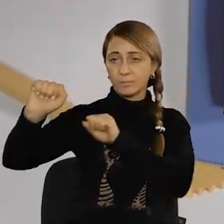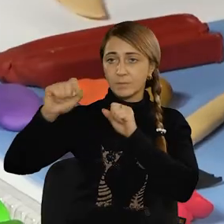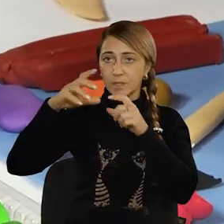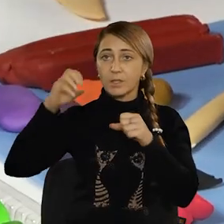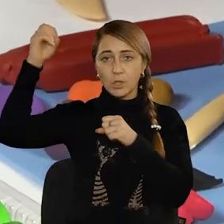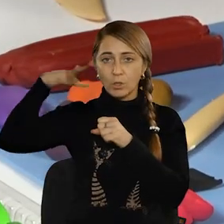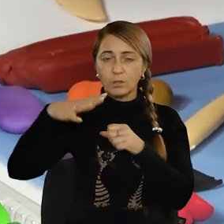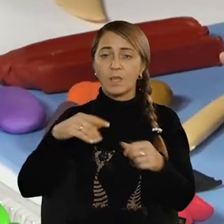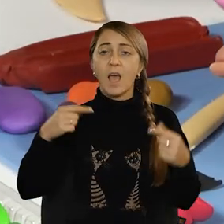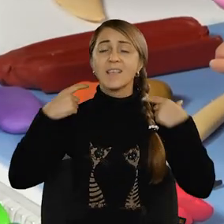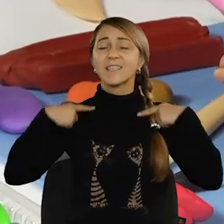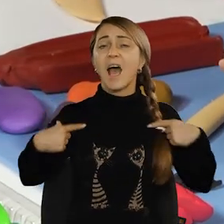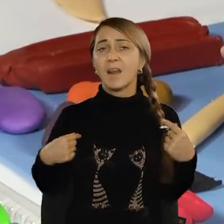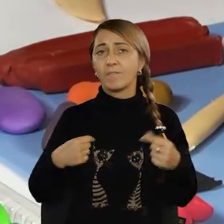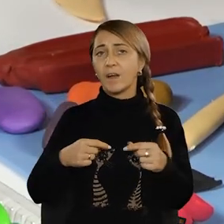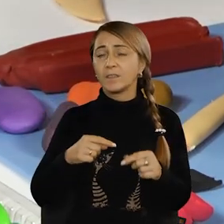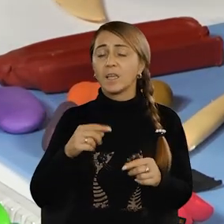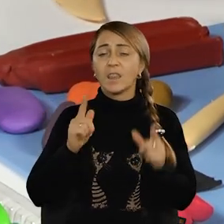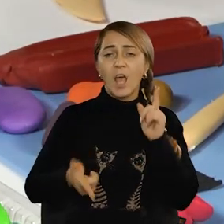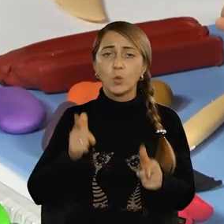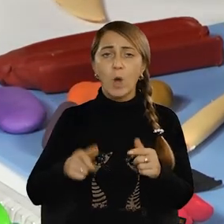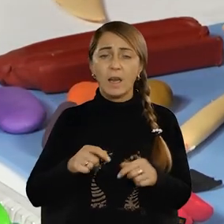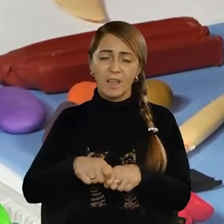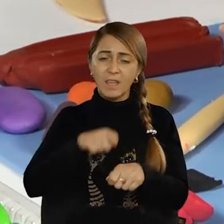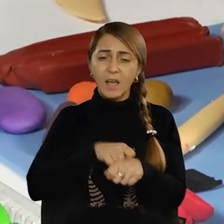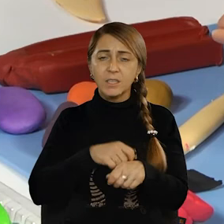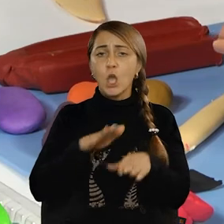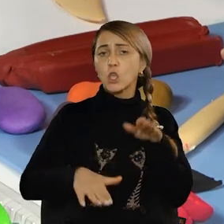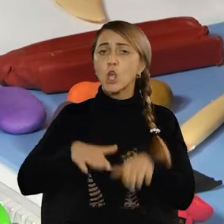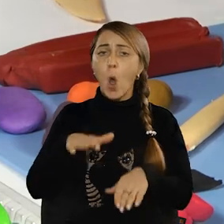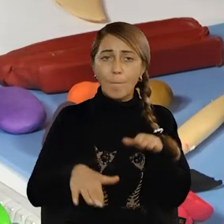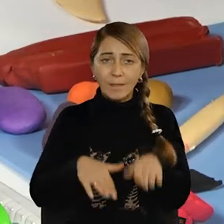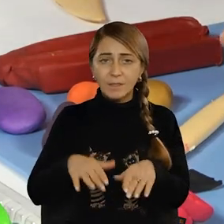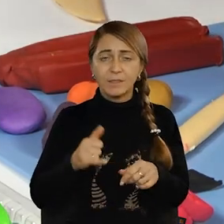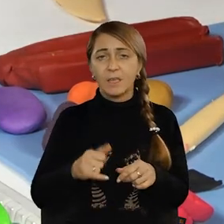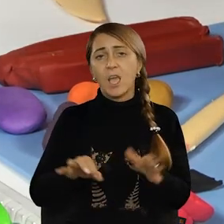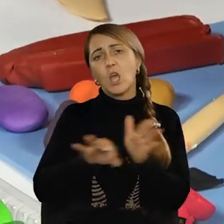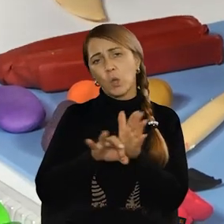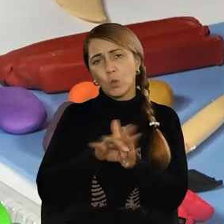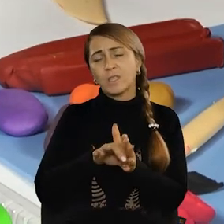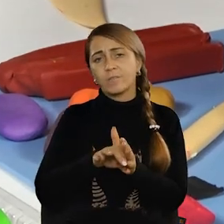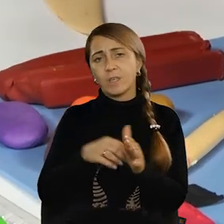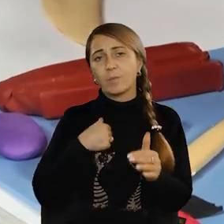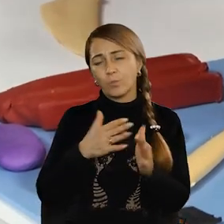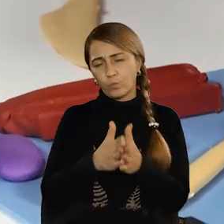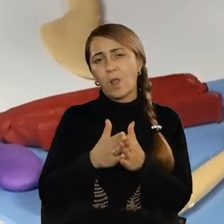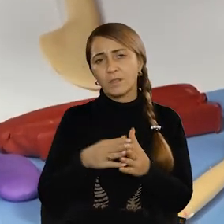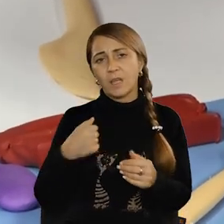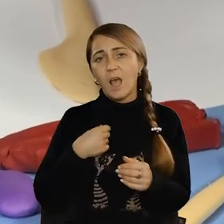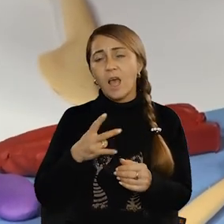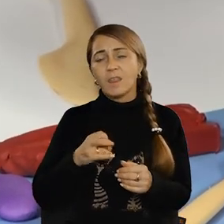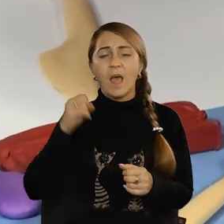із натуральної тканини у жовті пальмочки, шльопанці і кросівки, будь ласка, адже на пляж